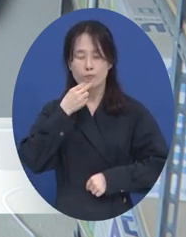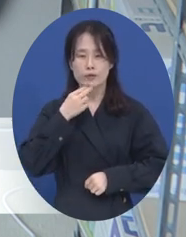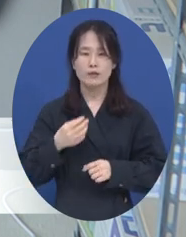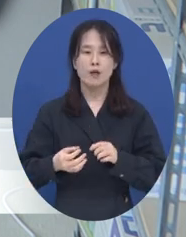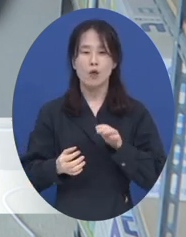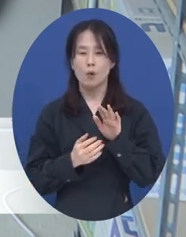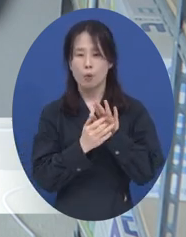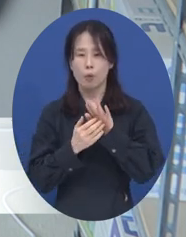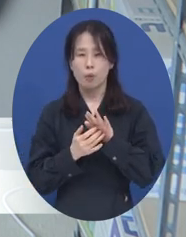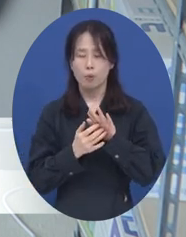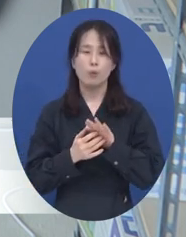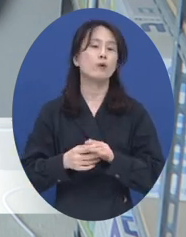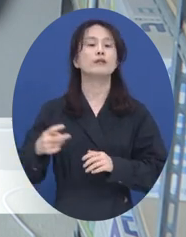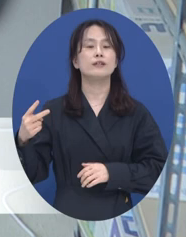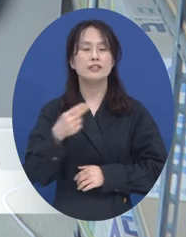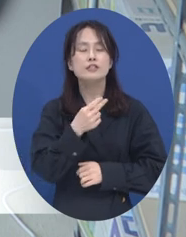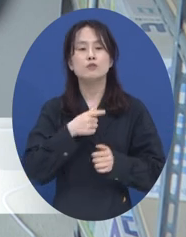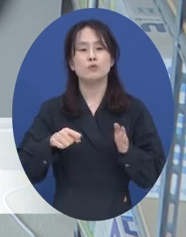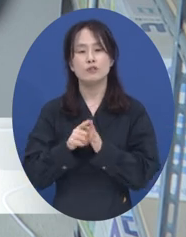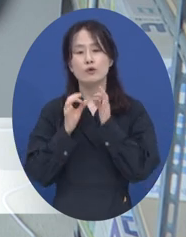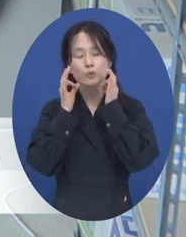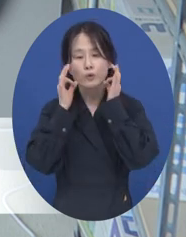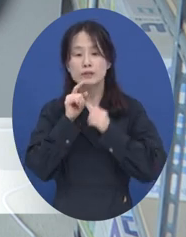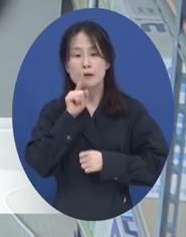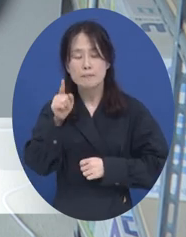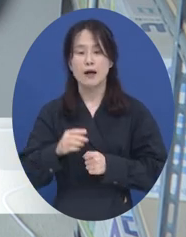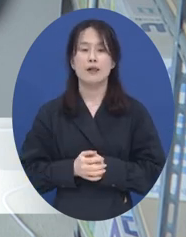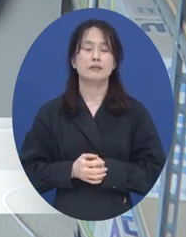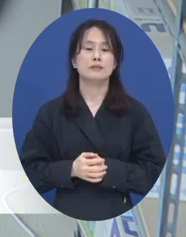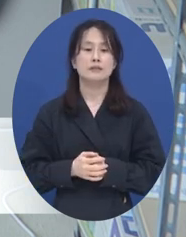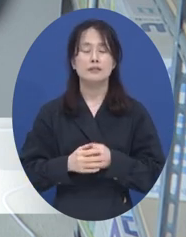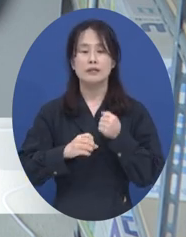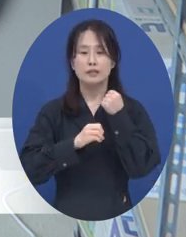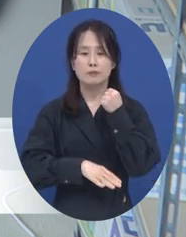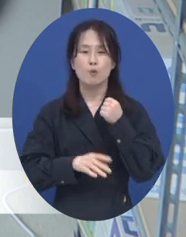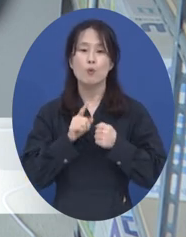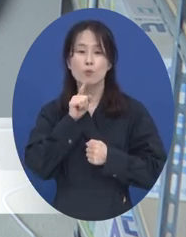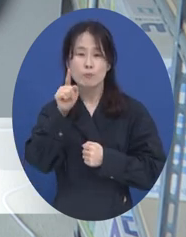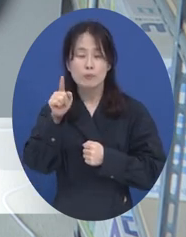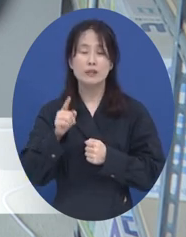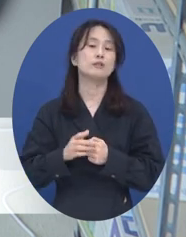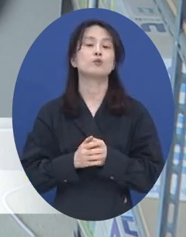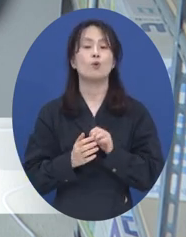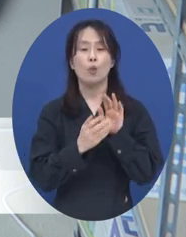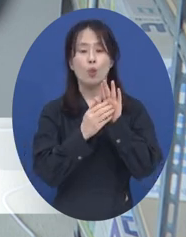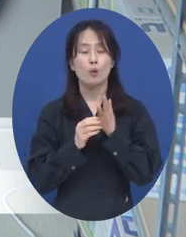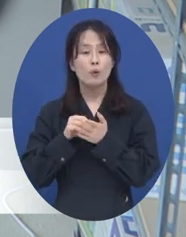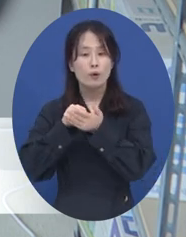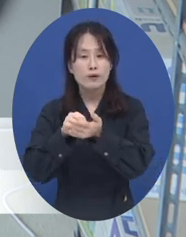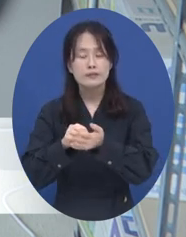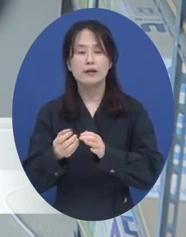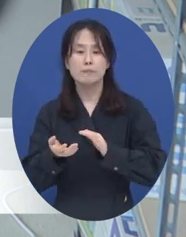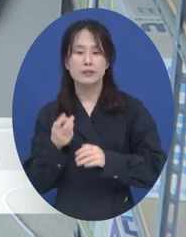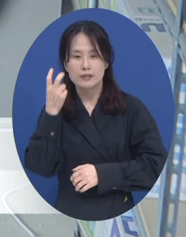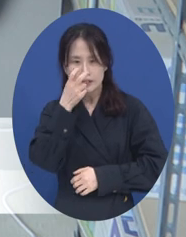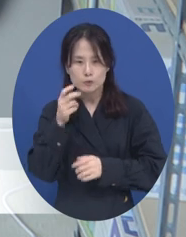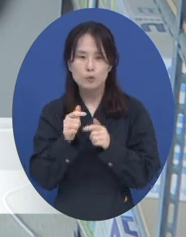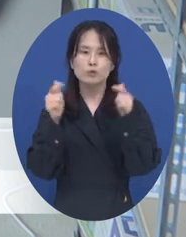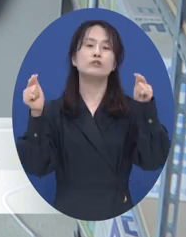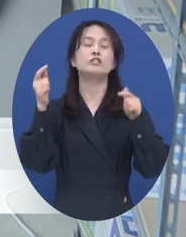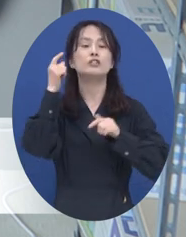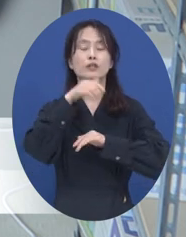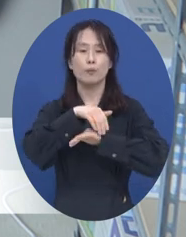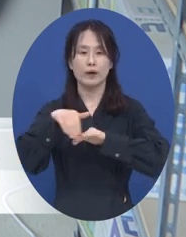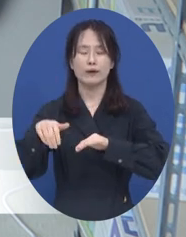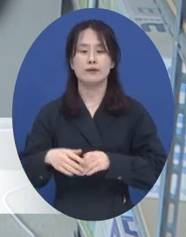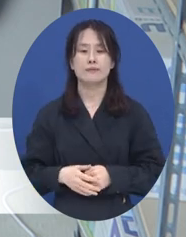밝혔는데요 경기도가 기존 도내 발주 00 입찰에 사전 단속 범위를 대폭 늘렸습니다 경기 gtv 김태희